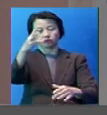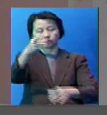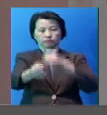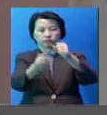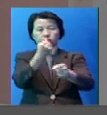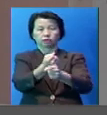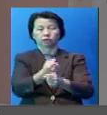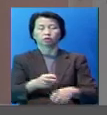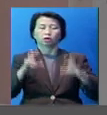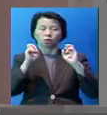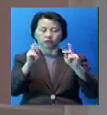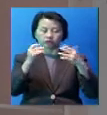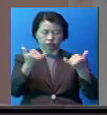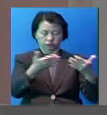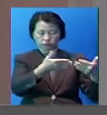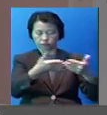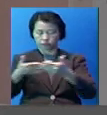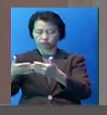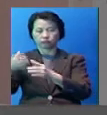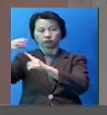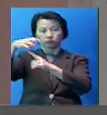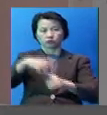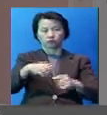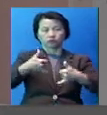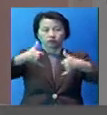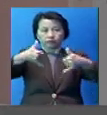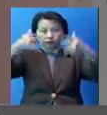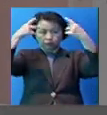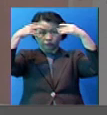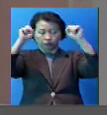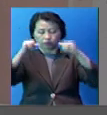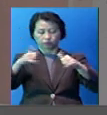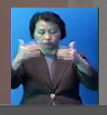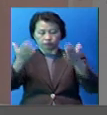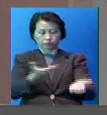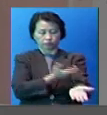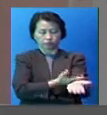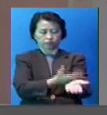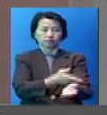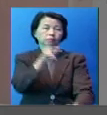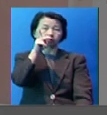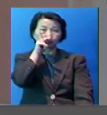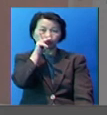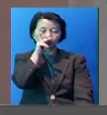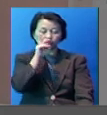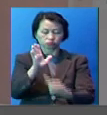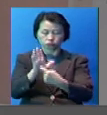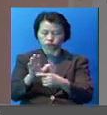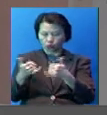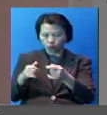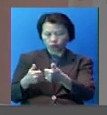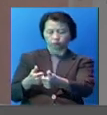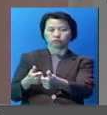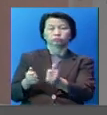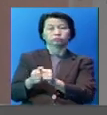tahun. Baik, kita teruskan dengan kejohanan Piala Presiden di mana pemain pelapis Selang Merah Kedah Darul Aman mempamerkan penguasaan seperti